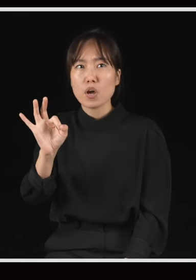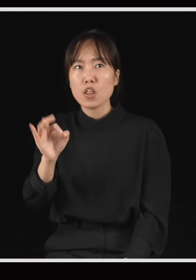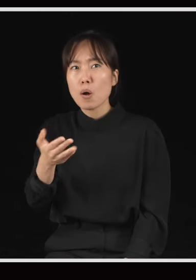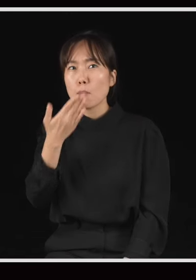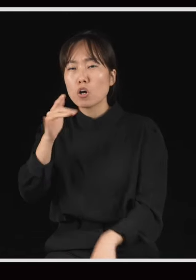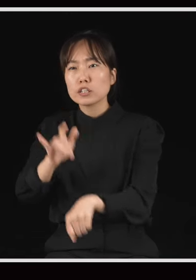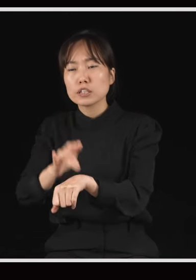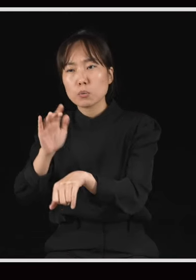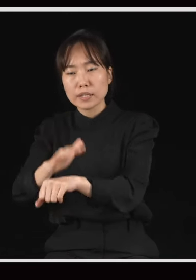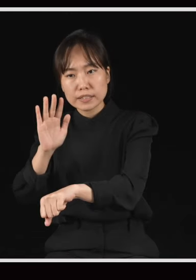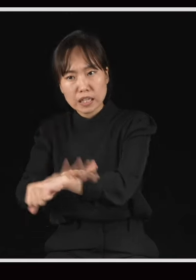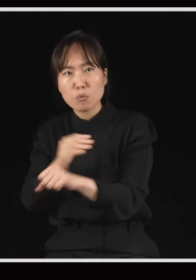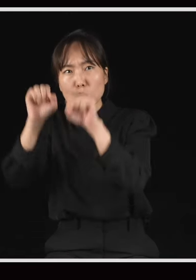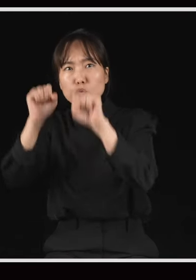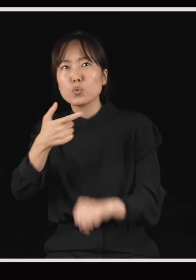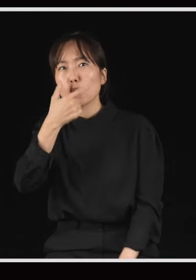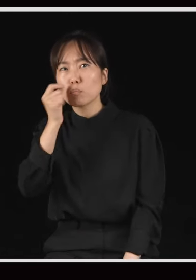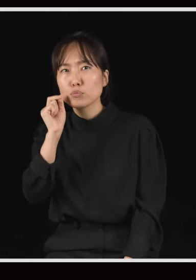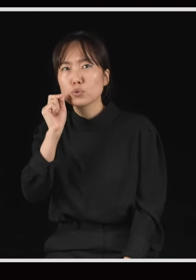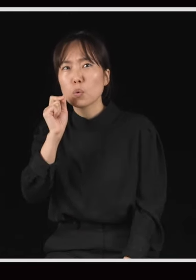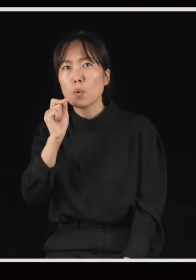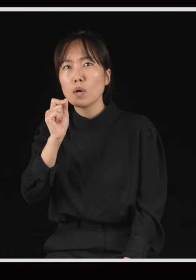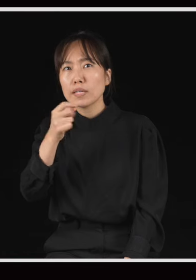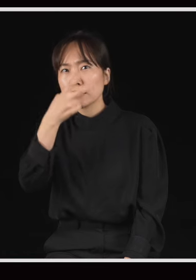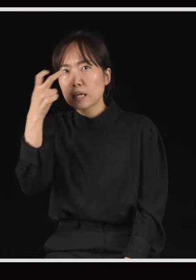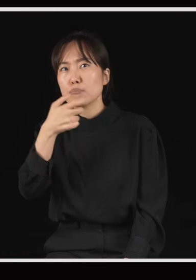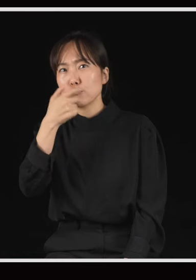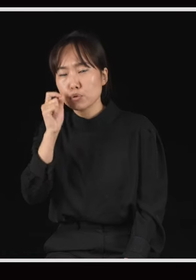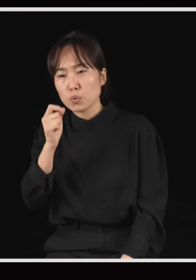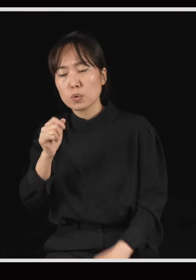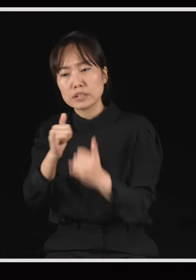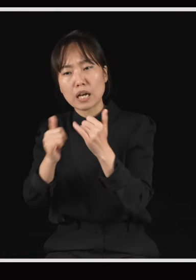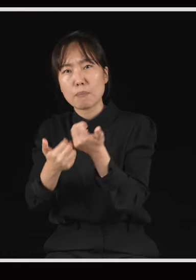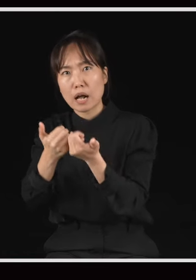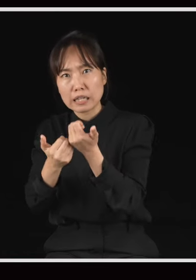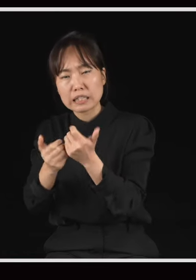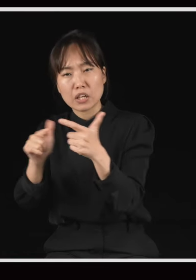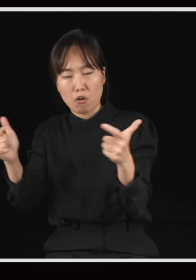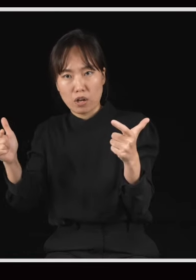여러 자극원, 수면 부족, 잘못된 인간관계 이런 것들이 될 것입니다.